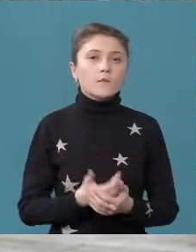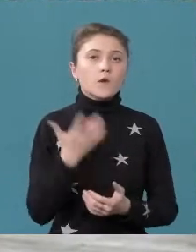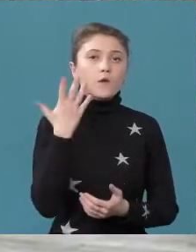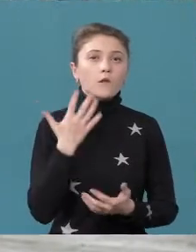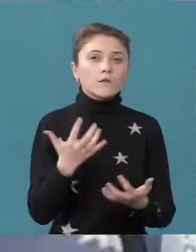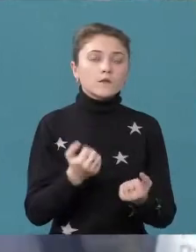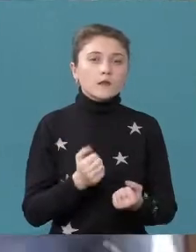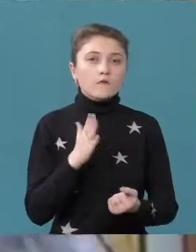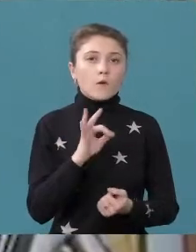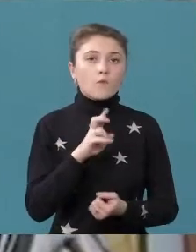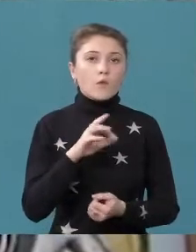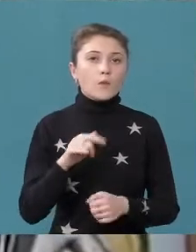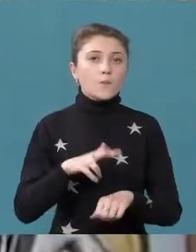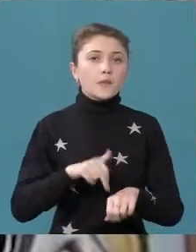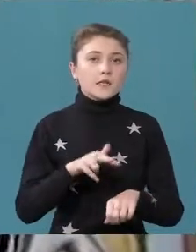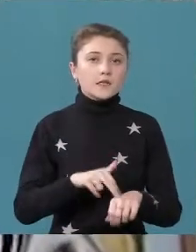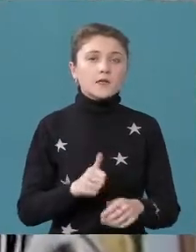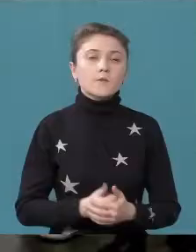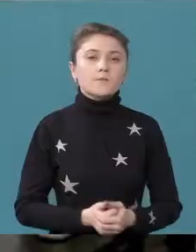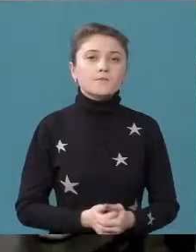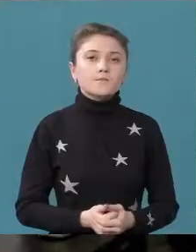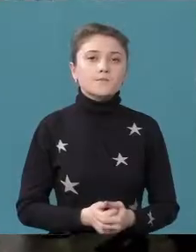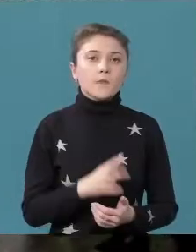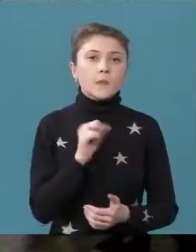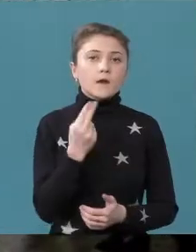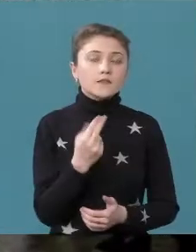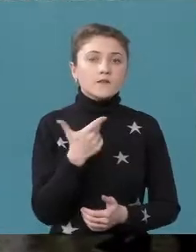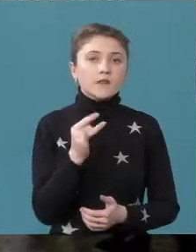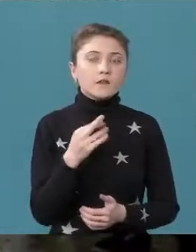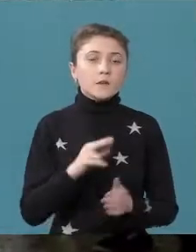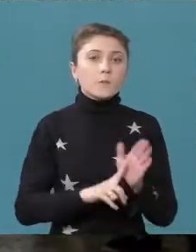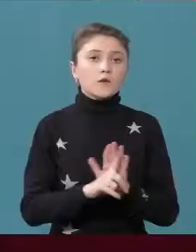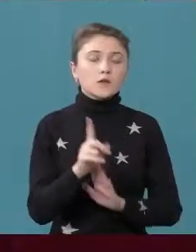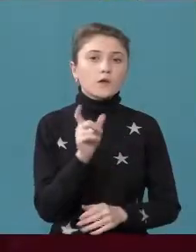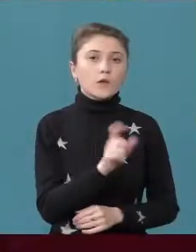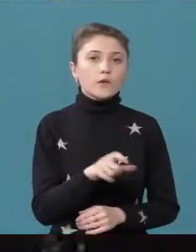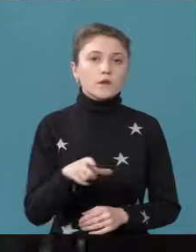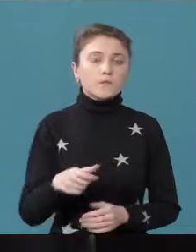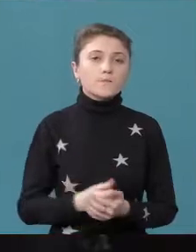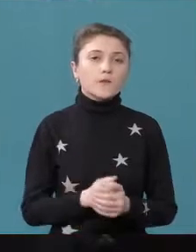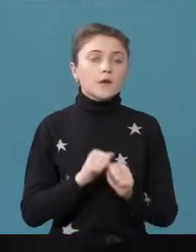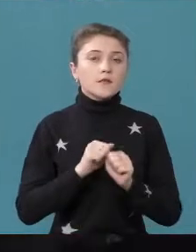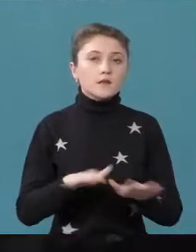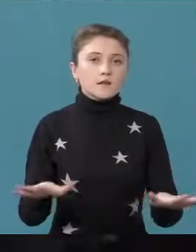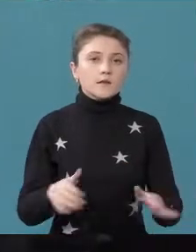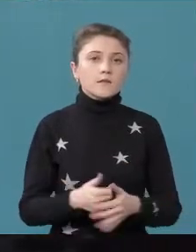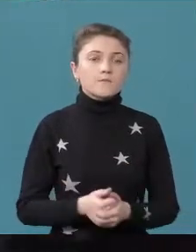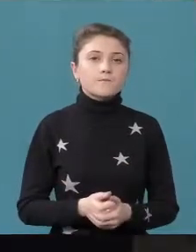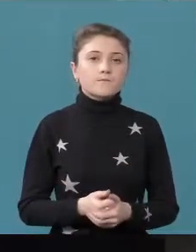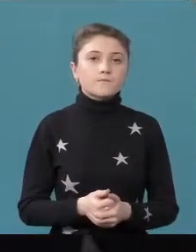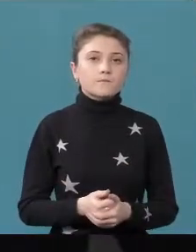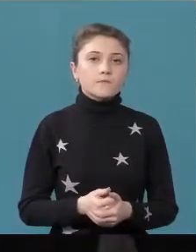облогу міліція, Нацгвардія, а почали людей розганяти, бризати в